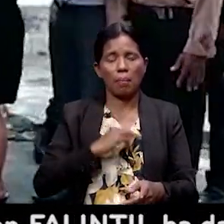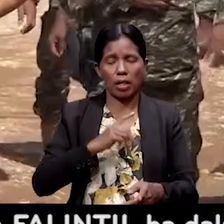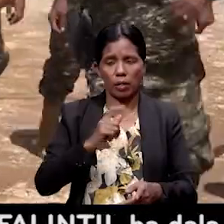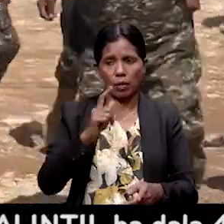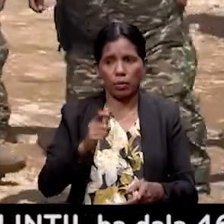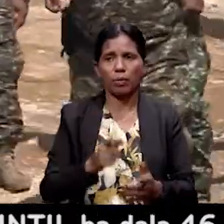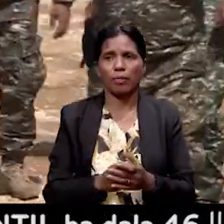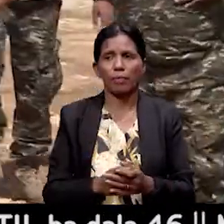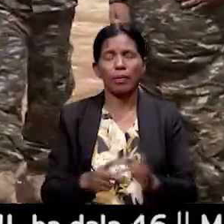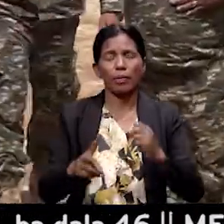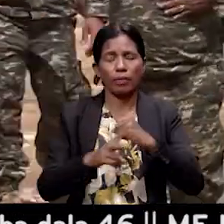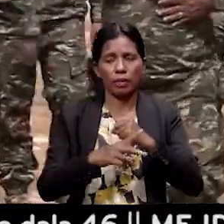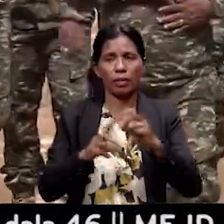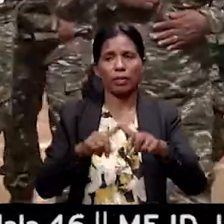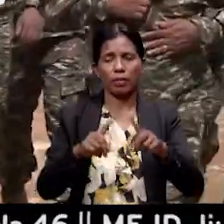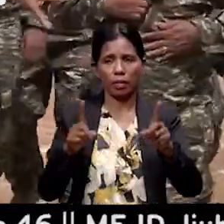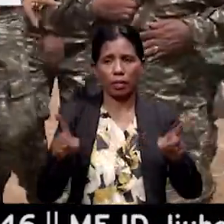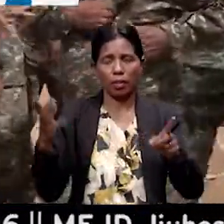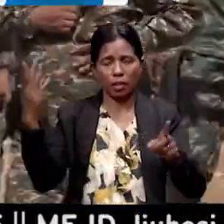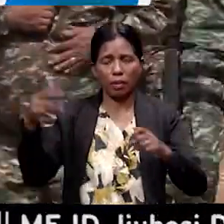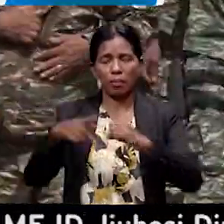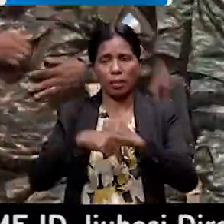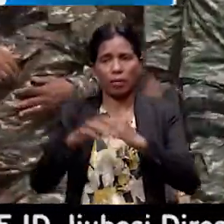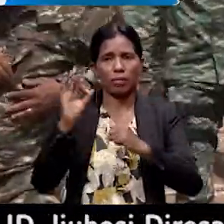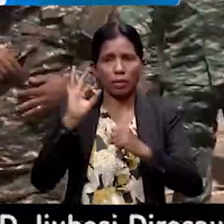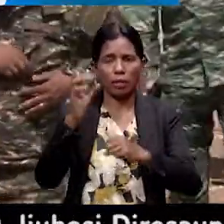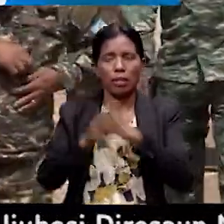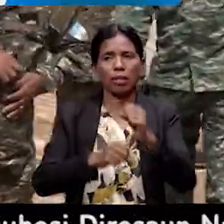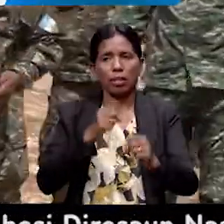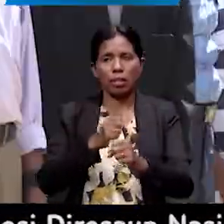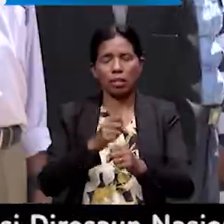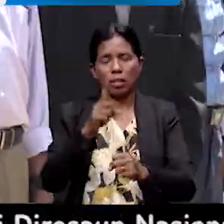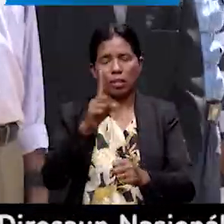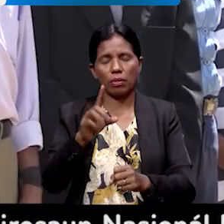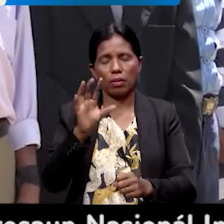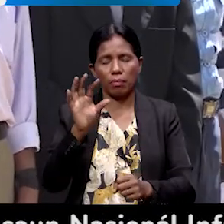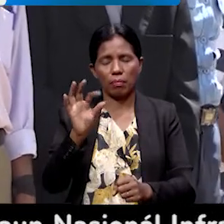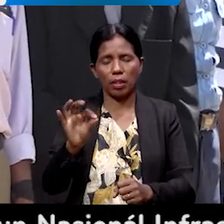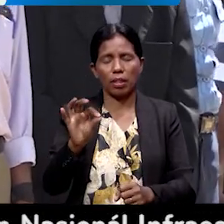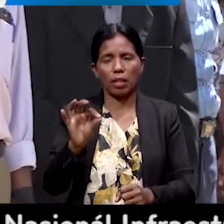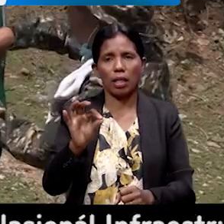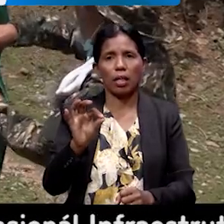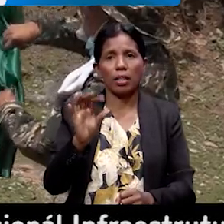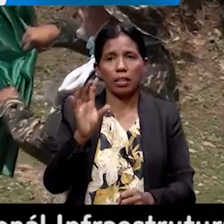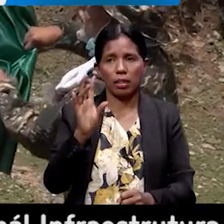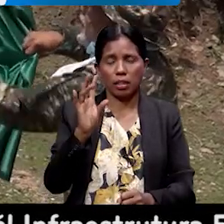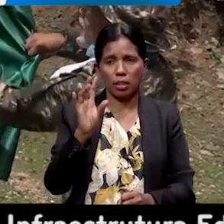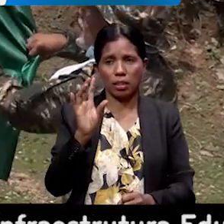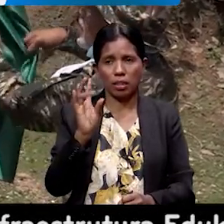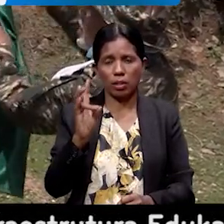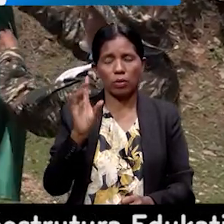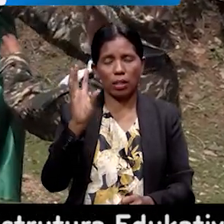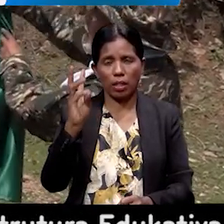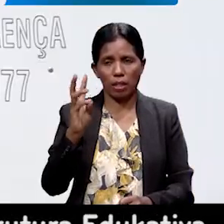memoria vitima diferensia interna iha fretelin tinan rihun ida atusia hitunulu resing nen to tinan rihun ida